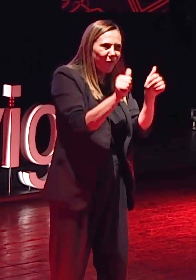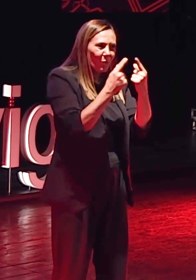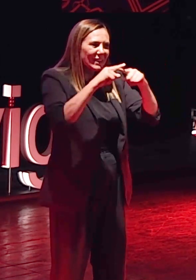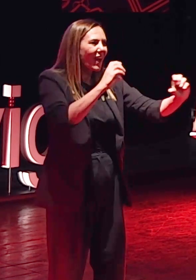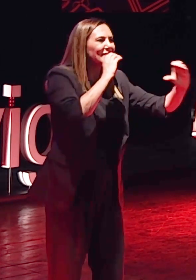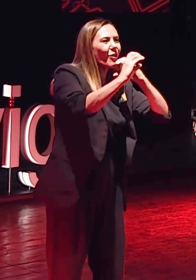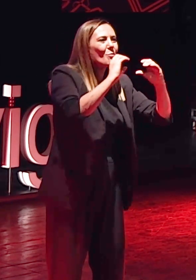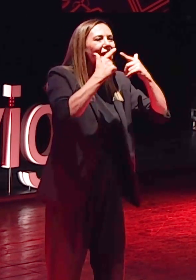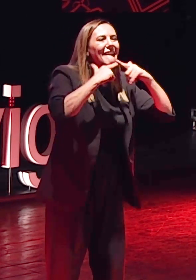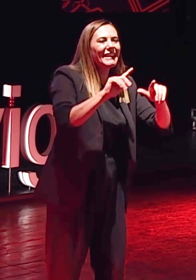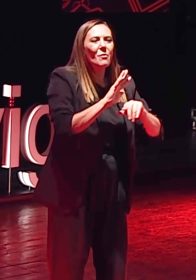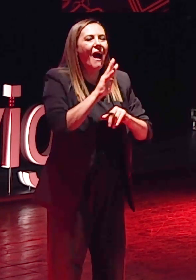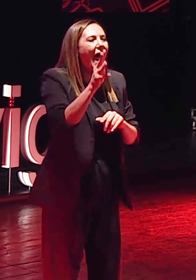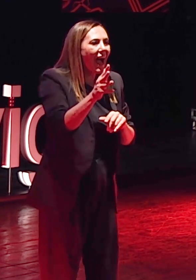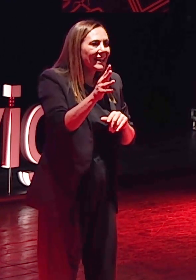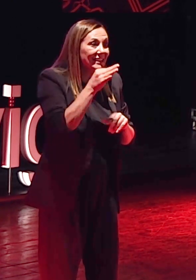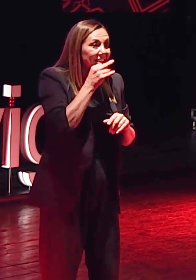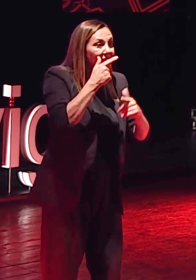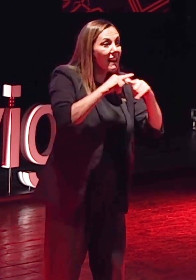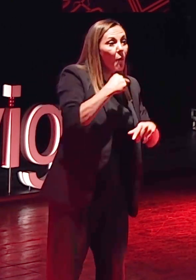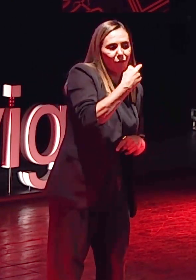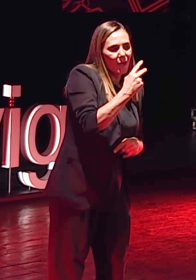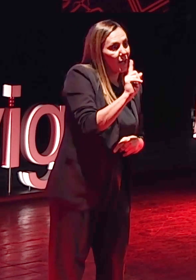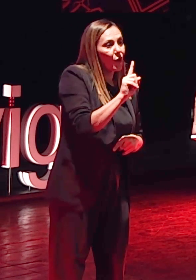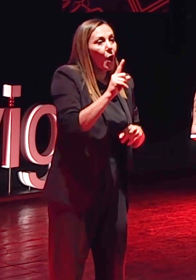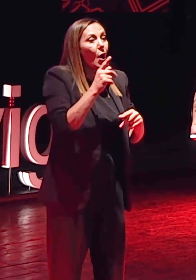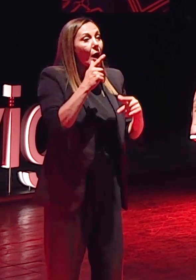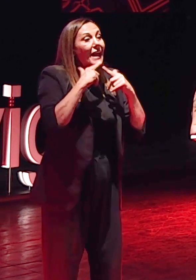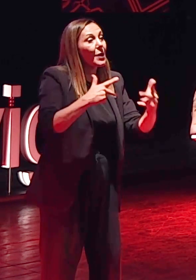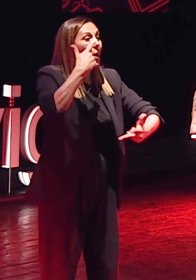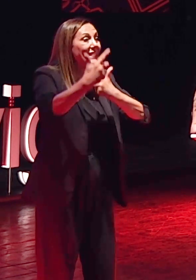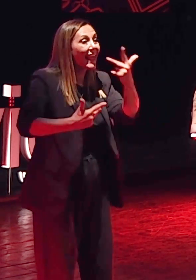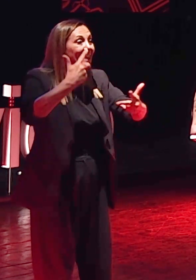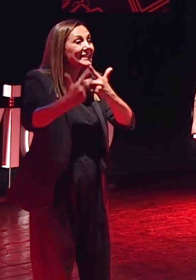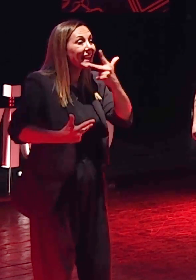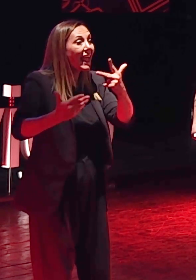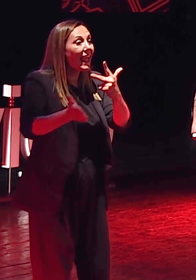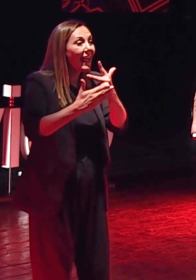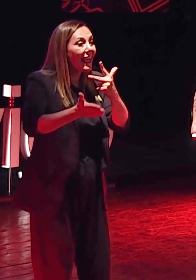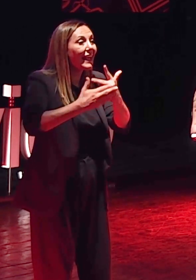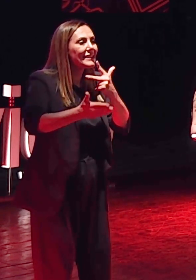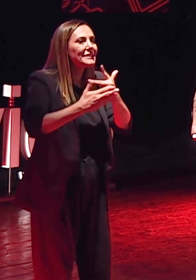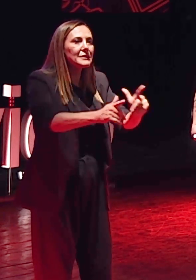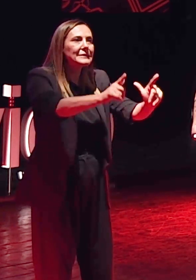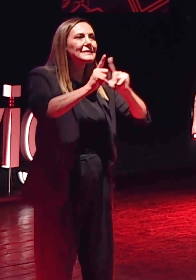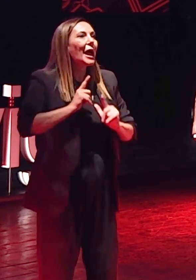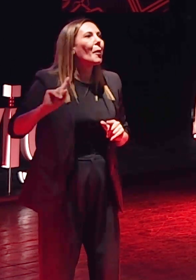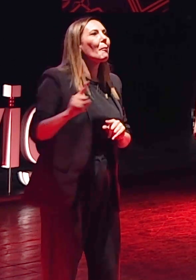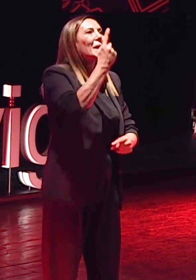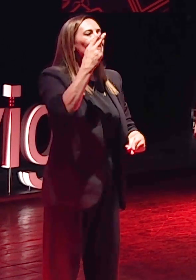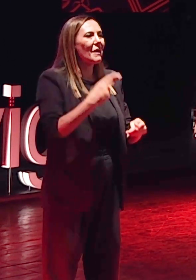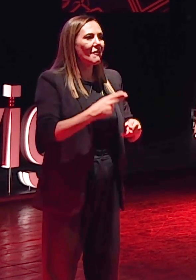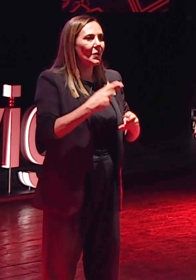un'altra lingua che non è una lingua vocale ma è la lingua dei segni mi ha fatto sentire per la prima volta